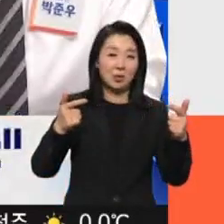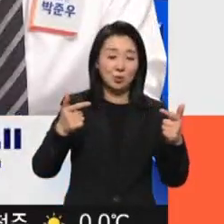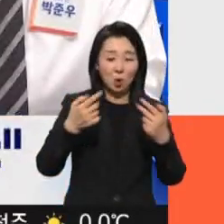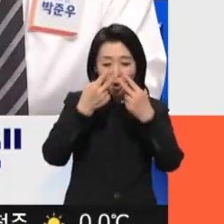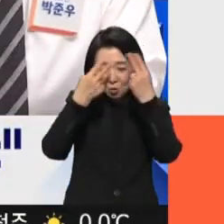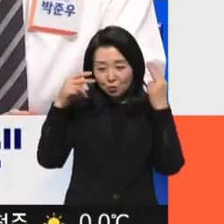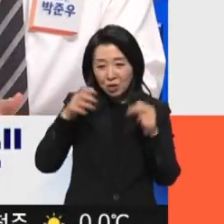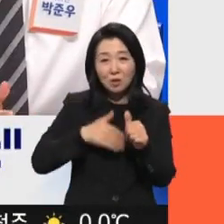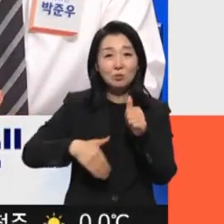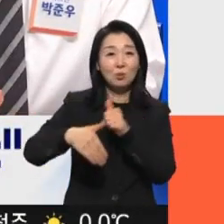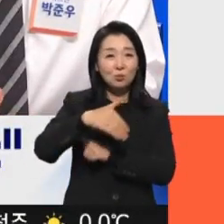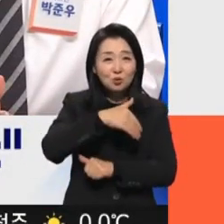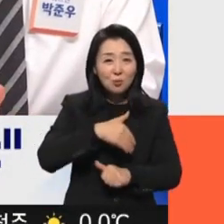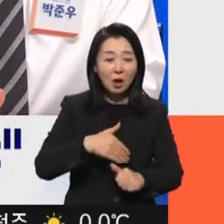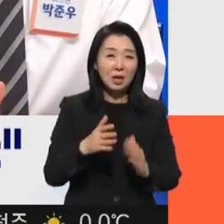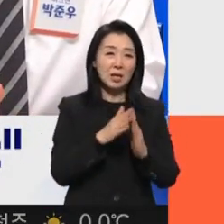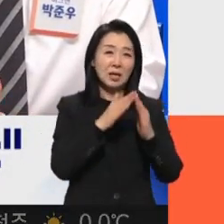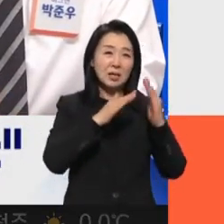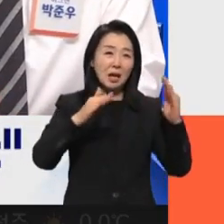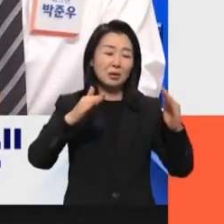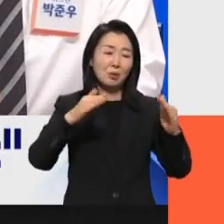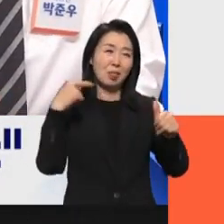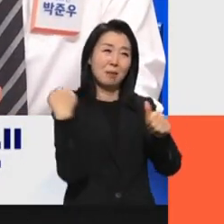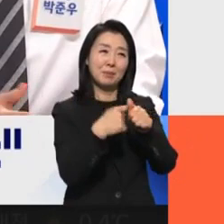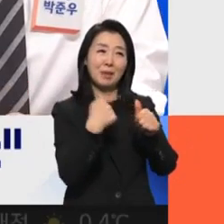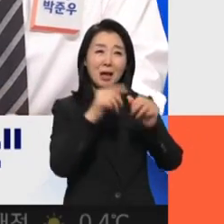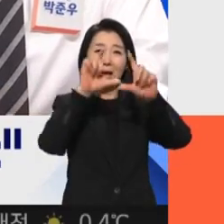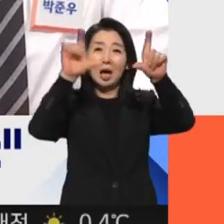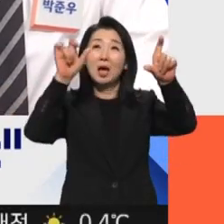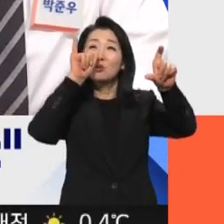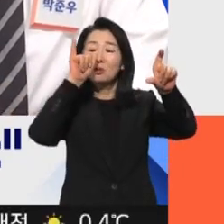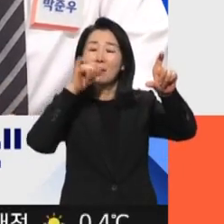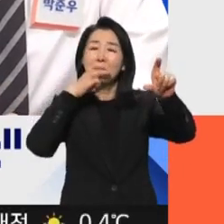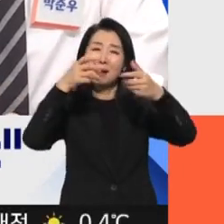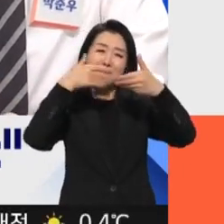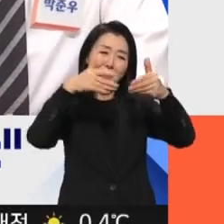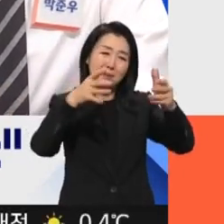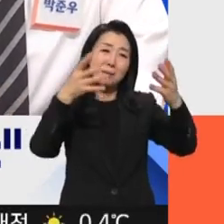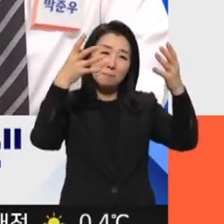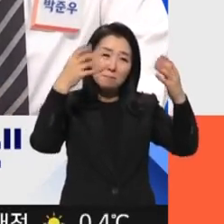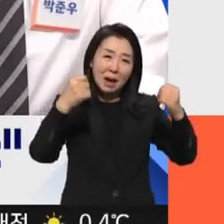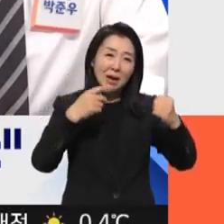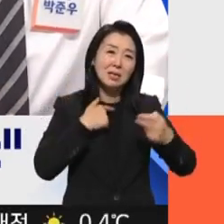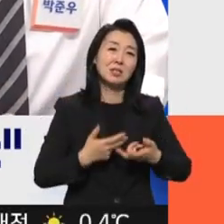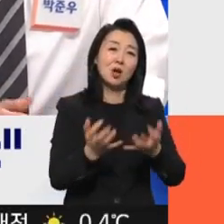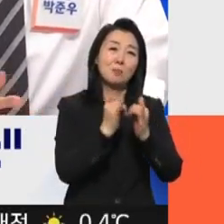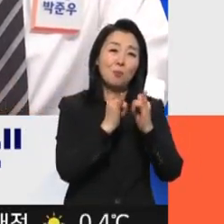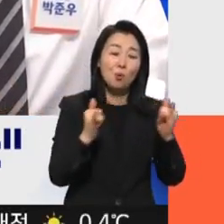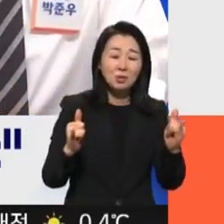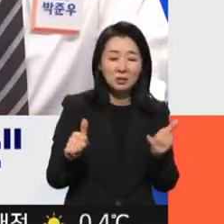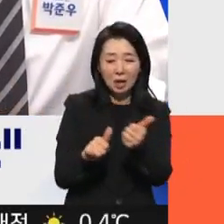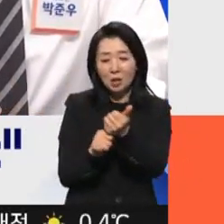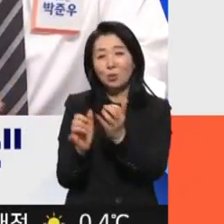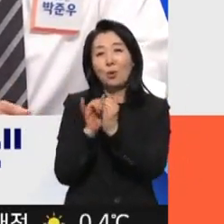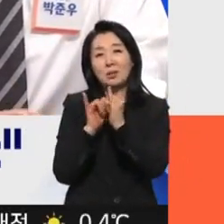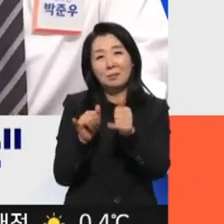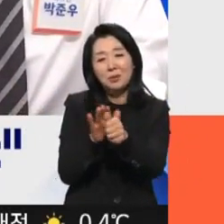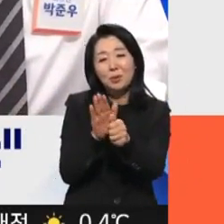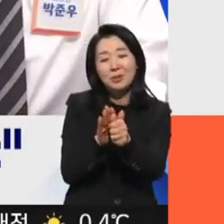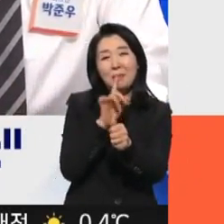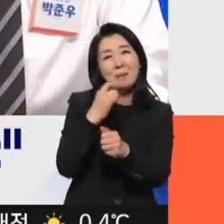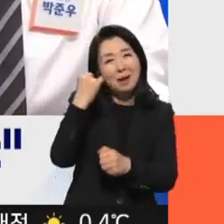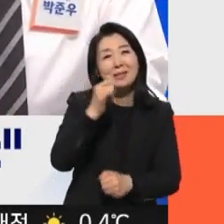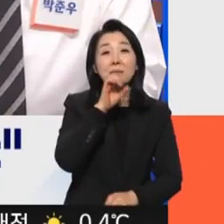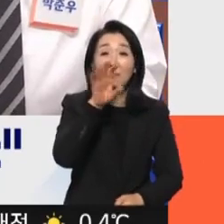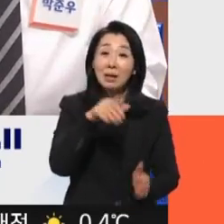분향소 주변에 유족들을 비난한 현수막이 걸려 있었고 이 막말하는 사람들이 많아서 자원봉사자들과 이 보좌진에게 경력차 한